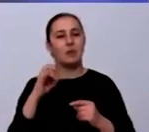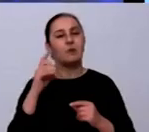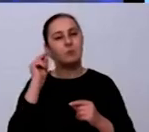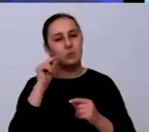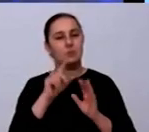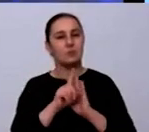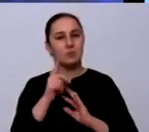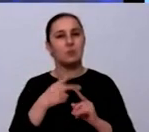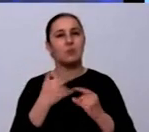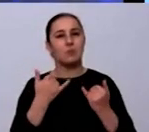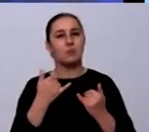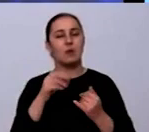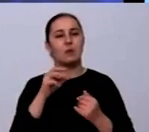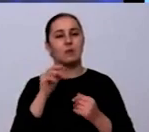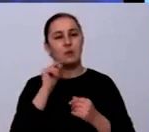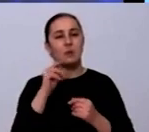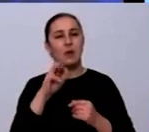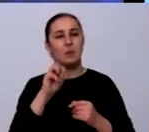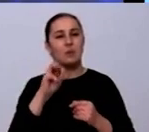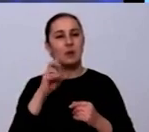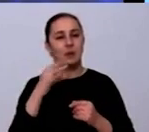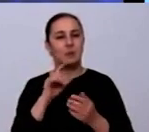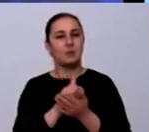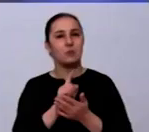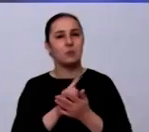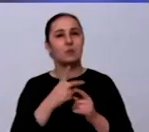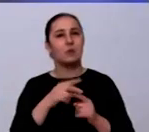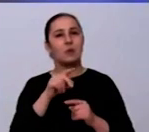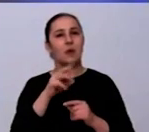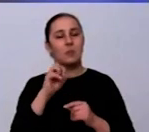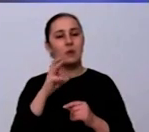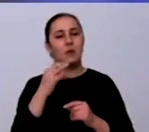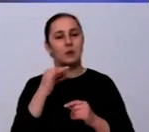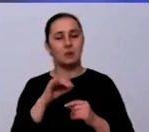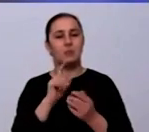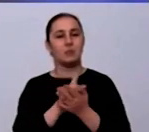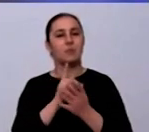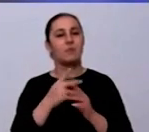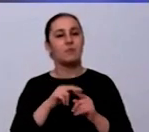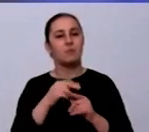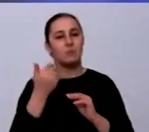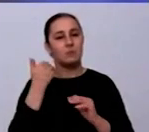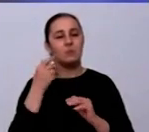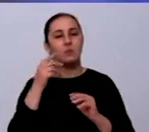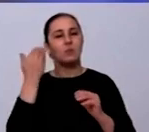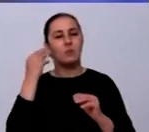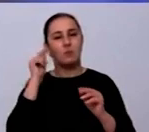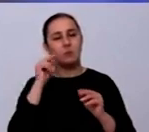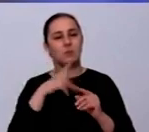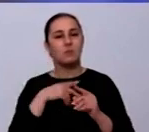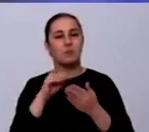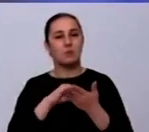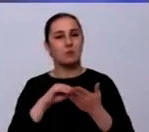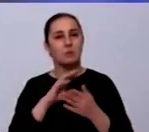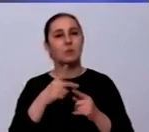bugungi mavzuyimiz amaliy mashg'ulot. Amaliy mashg'ulotni boshlashdan avval o'tgan darslarni biroz takrorlab olamiz. Demak, biz sizlar